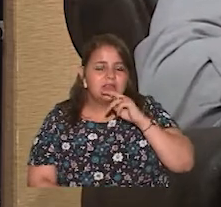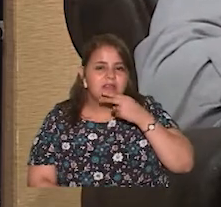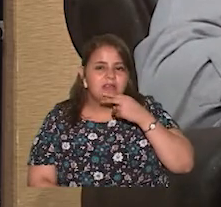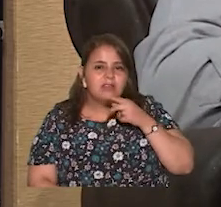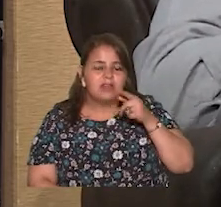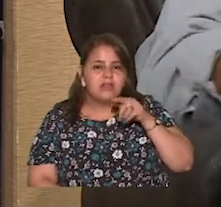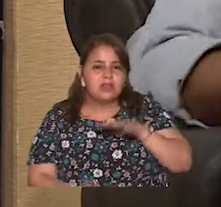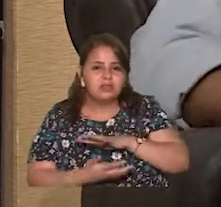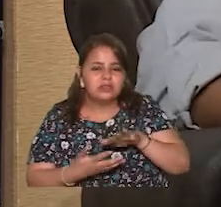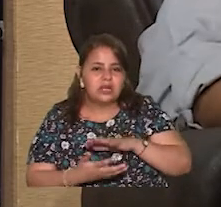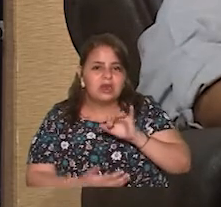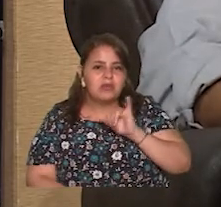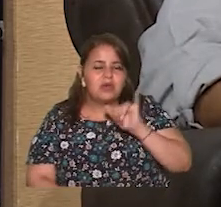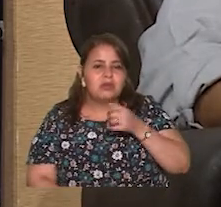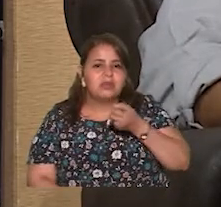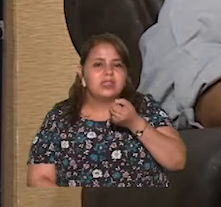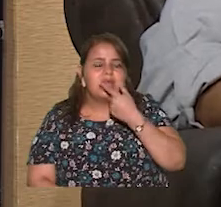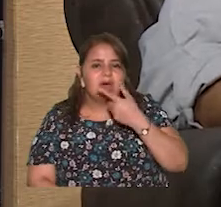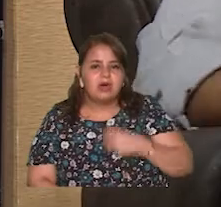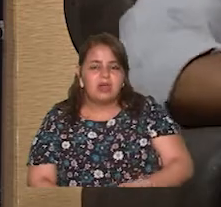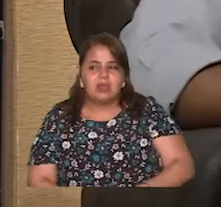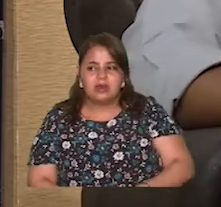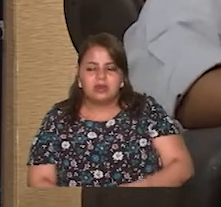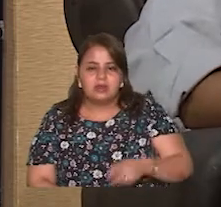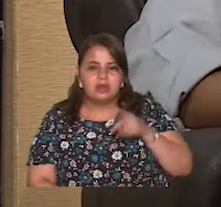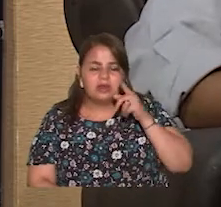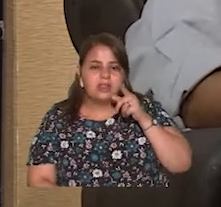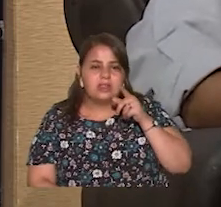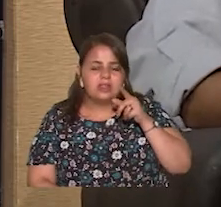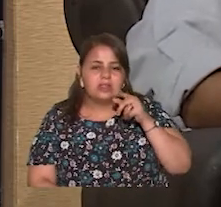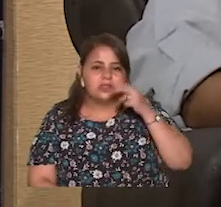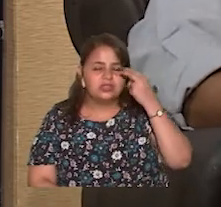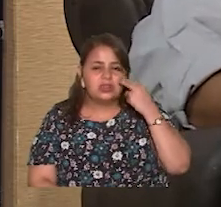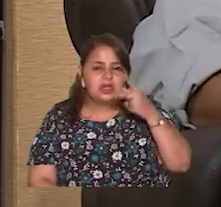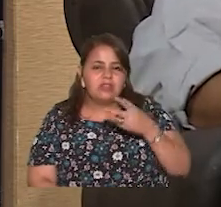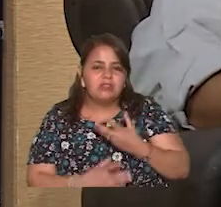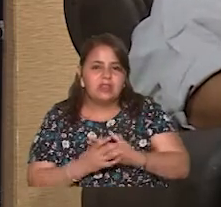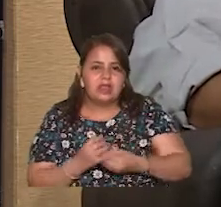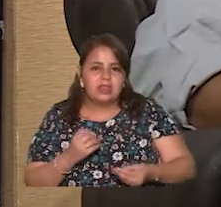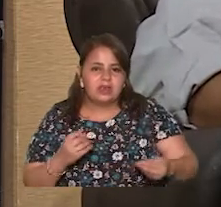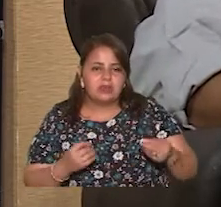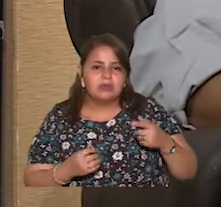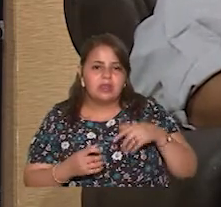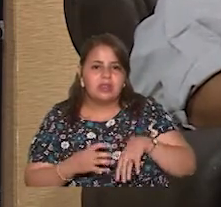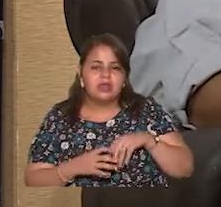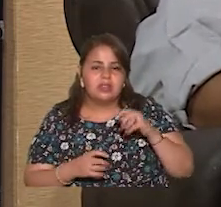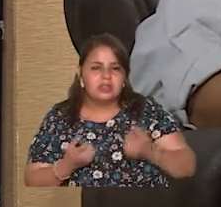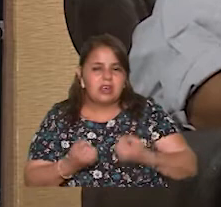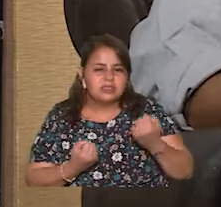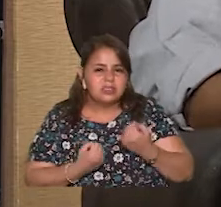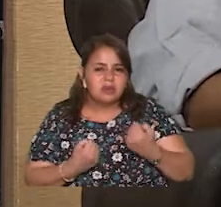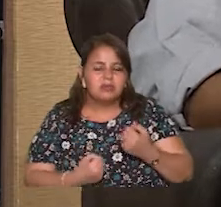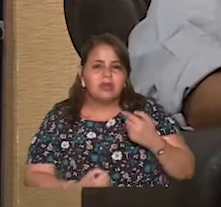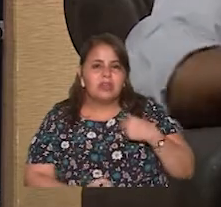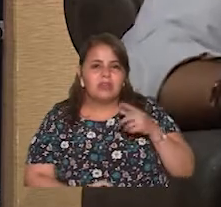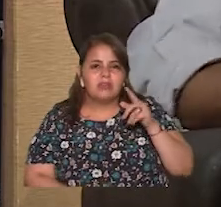لها على علاج وتساعد ابنك. ولو انت شايف ان ابنك بيتعصب من فضلك ما تقولش طب هعمل معاه ايه، احتمال يبقى محتاج علاج. اقرا. مره واحد